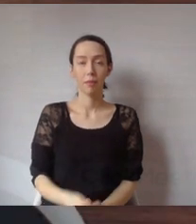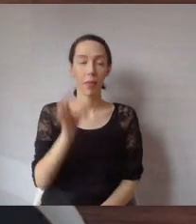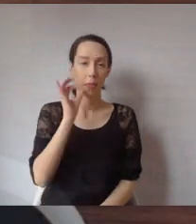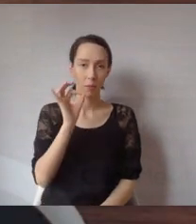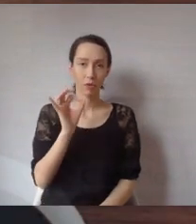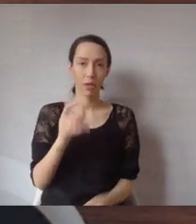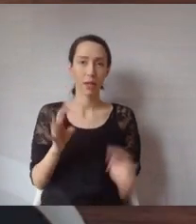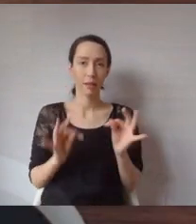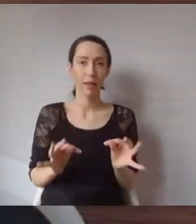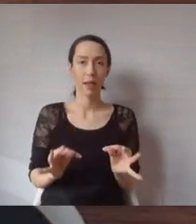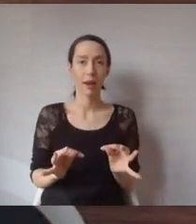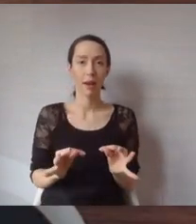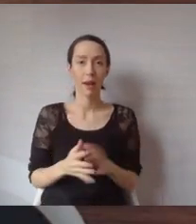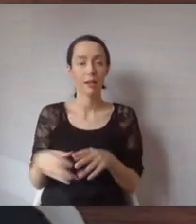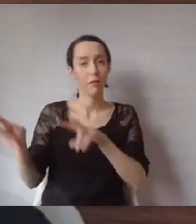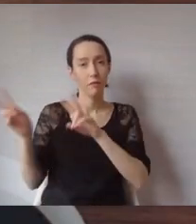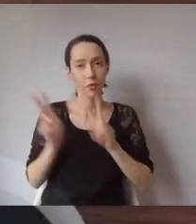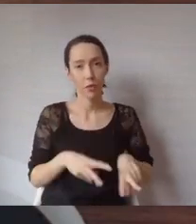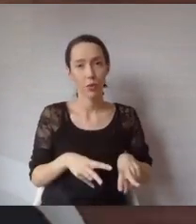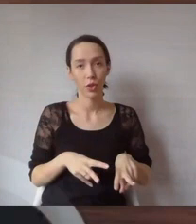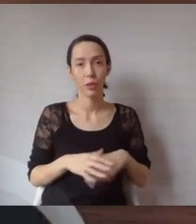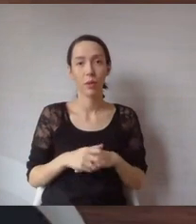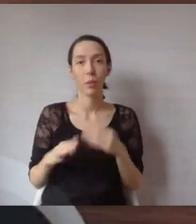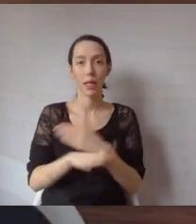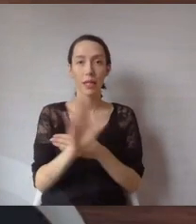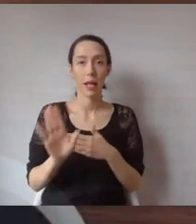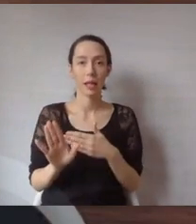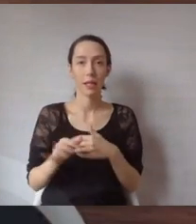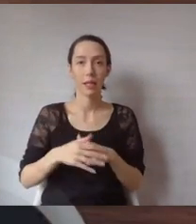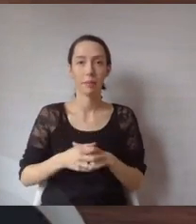Dobrze, i teraz wrócimy sobie do prezentacji.